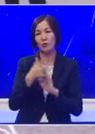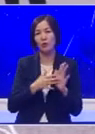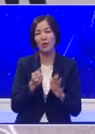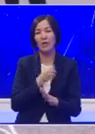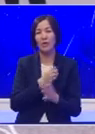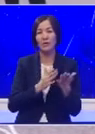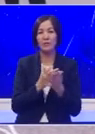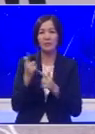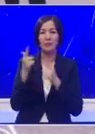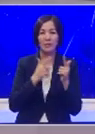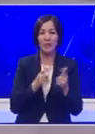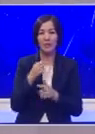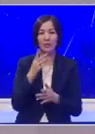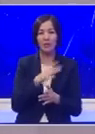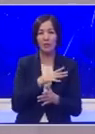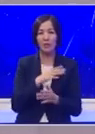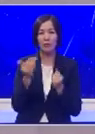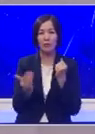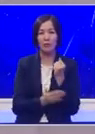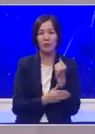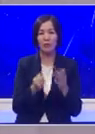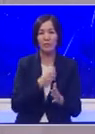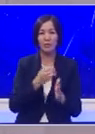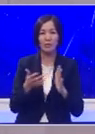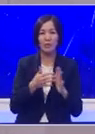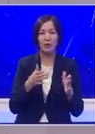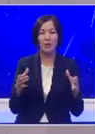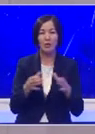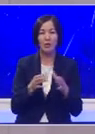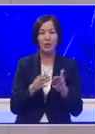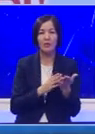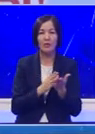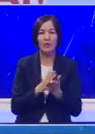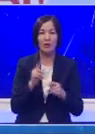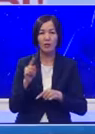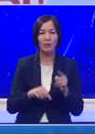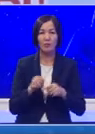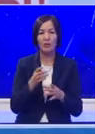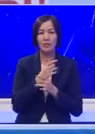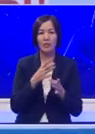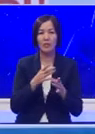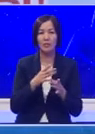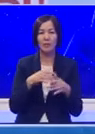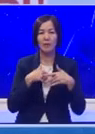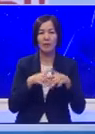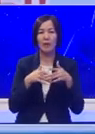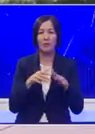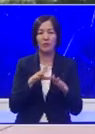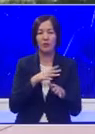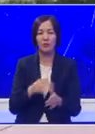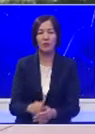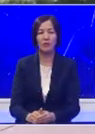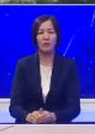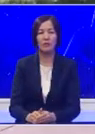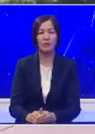кірісуге дайын екендерін атап өтті. Соңында әскерге шақырушылар, командирлер, ардагерлер мен туысқандар алдында салтанатты маршпен өтті.